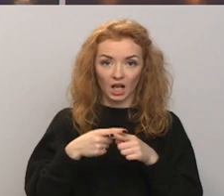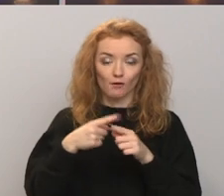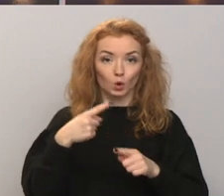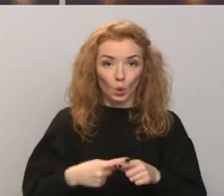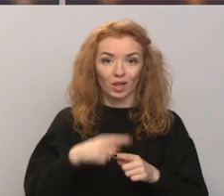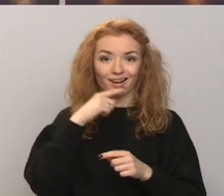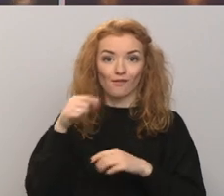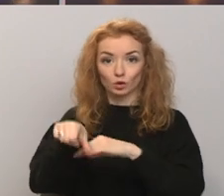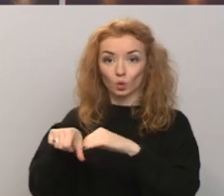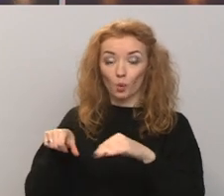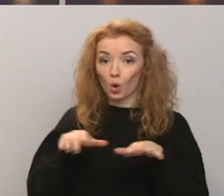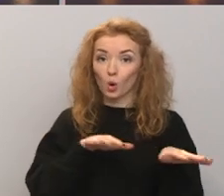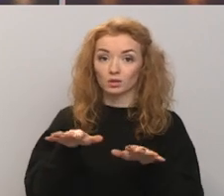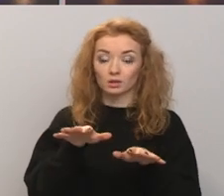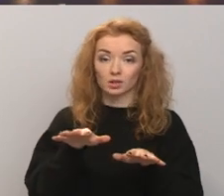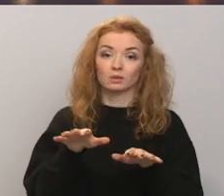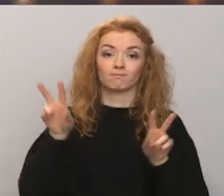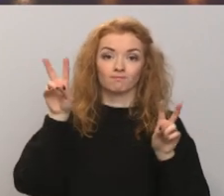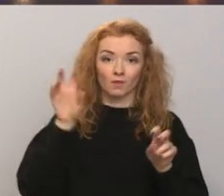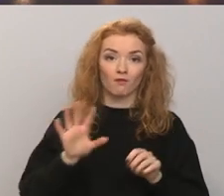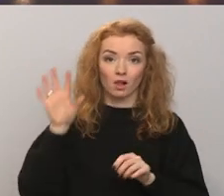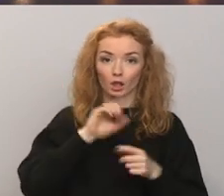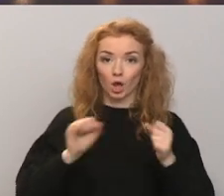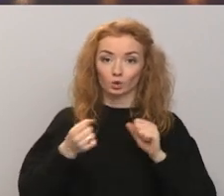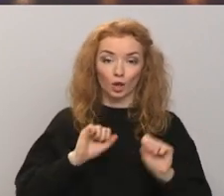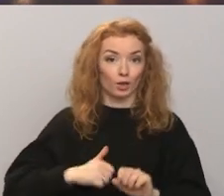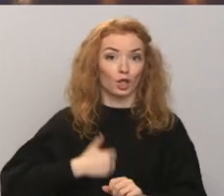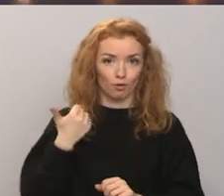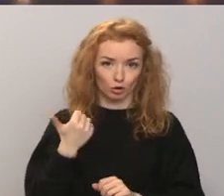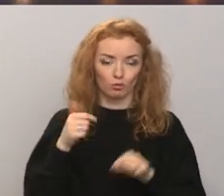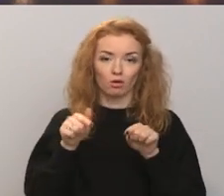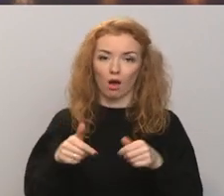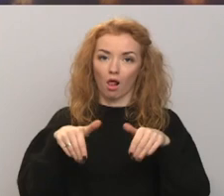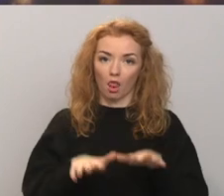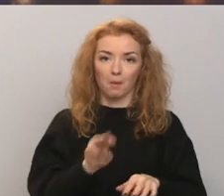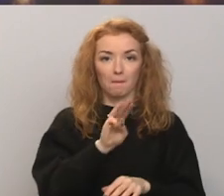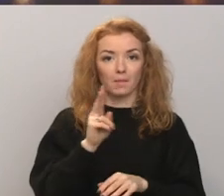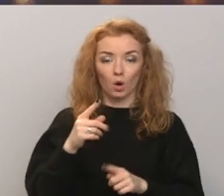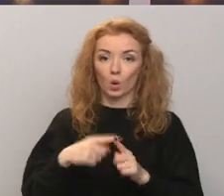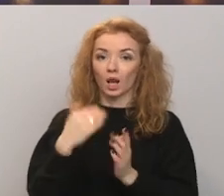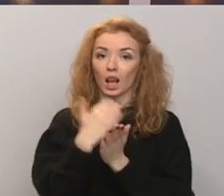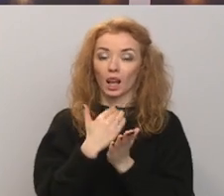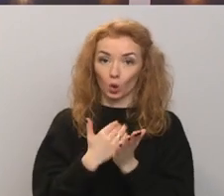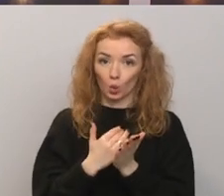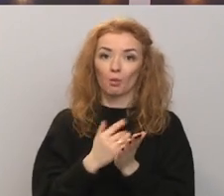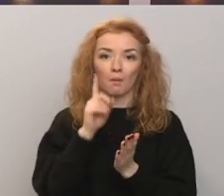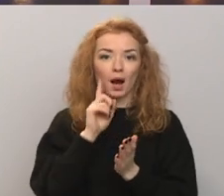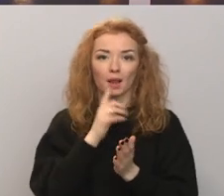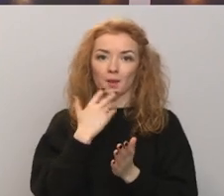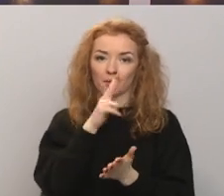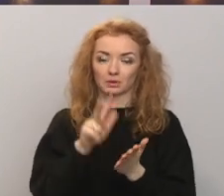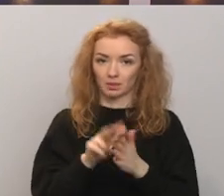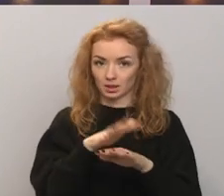Latvijas-Krievijas robežas organizēs valsts akcijas sabiedrība valsts nekustamie īpašumi. Tā nolēmis ministra kabinets un likumprojekts vēl būs jāapstiprina